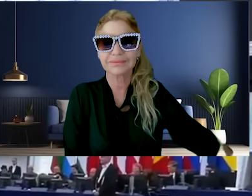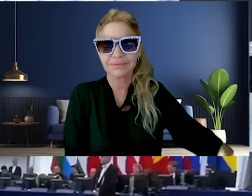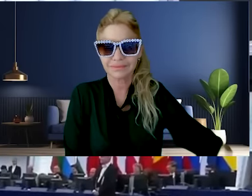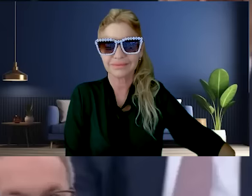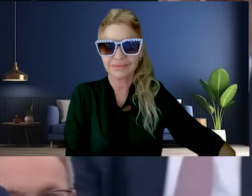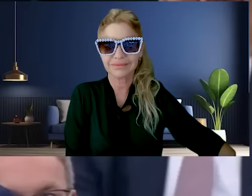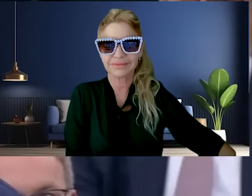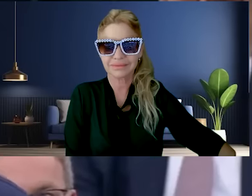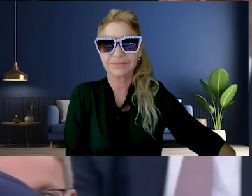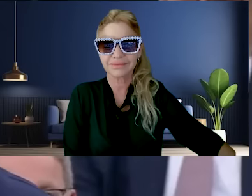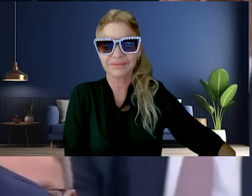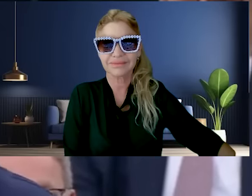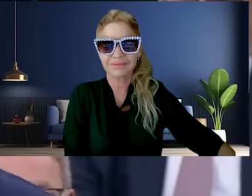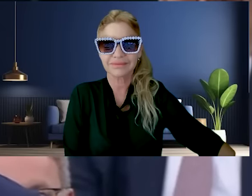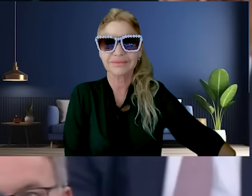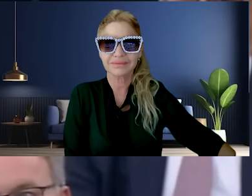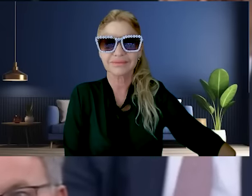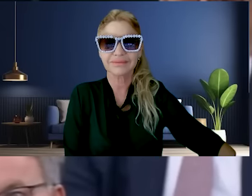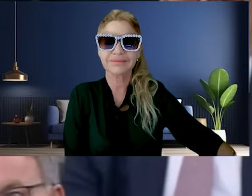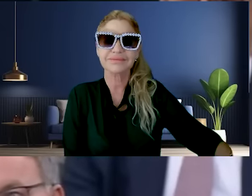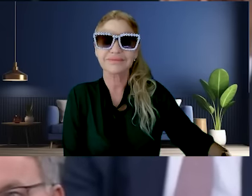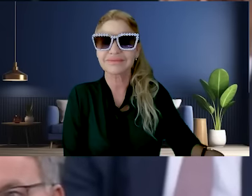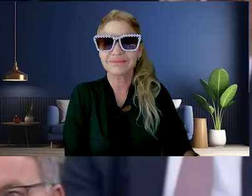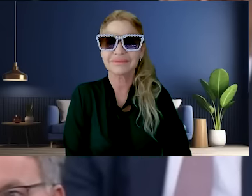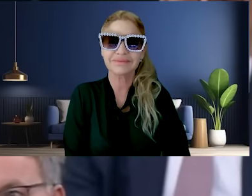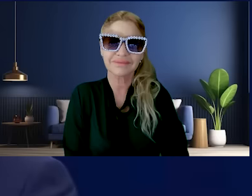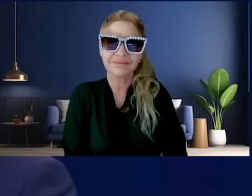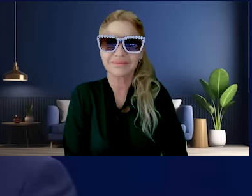most őt támogatják. Tisztelt Hölgyeim és Uraim!